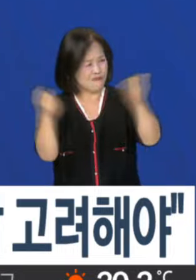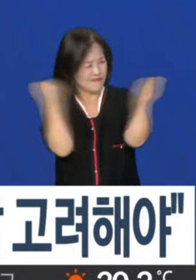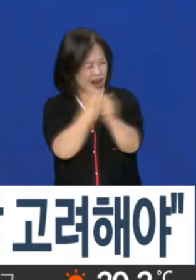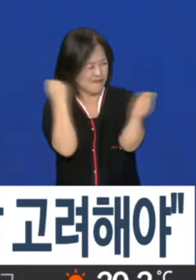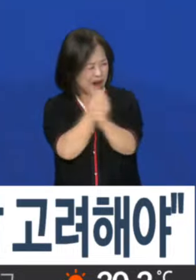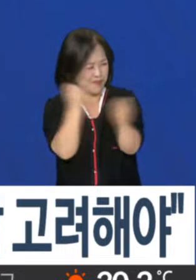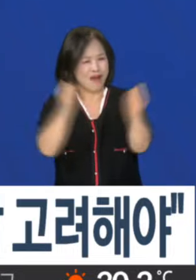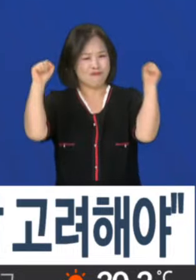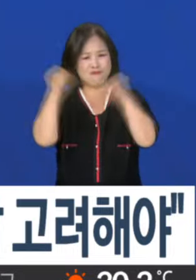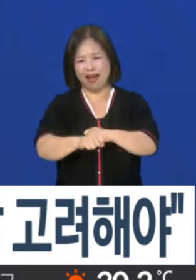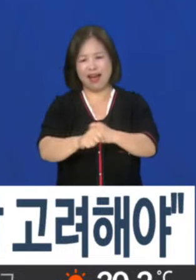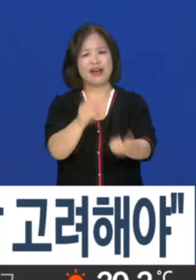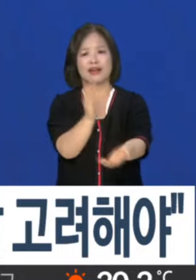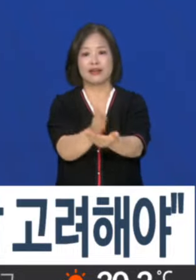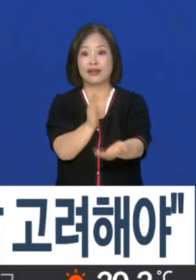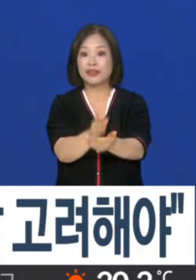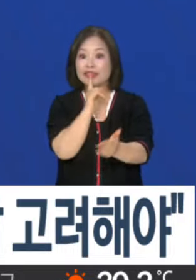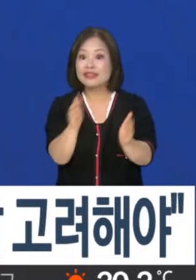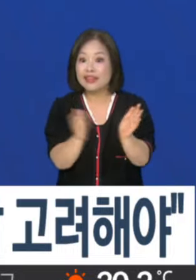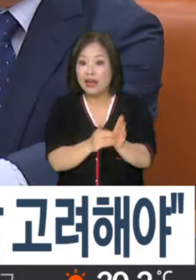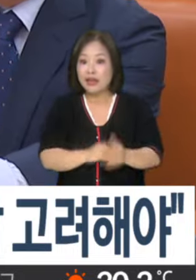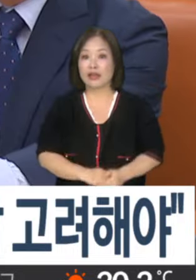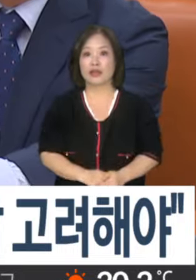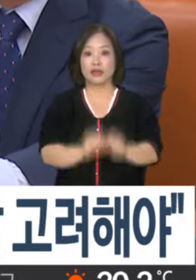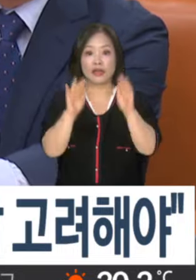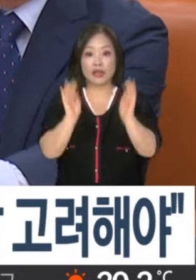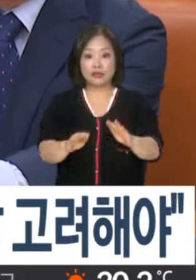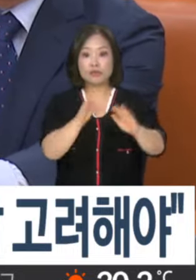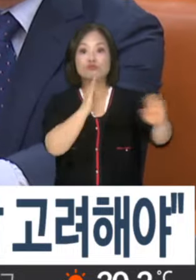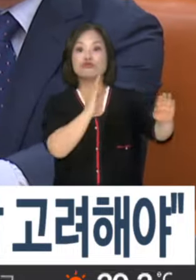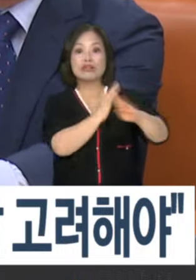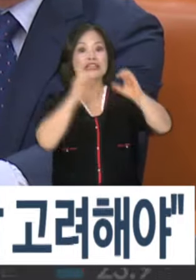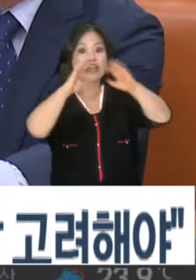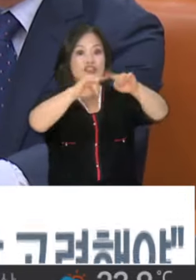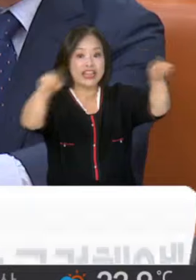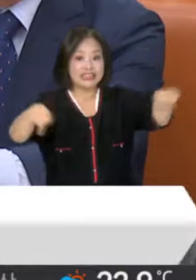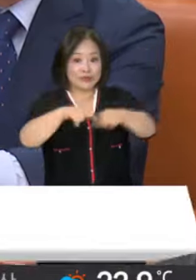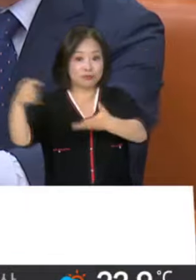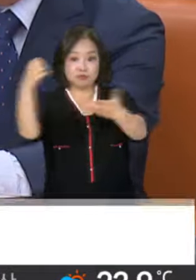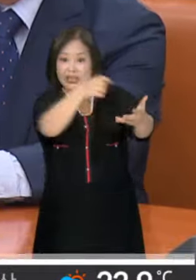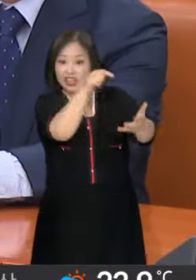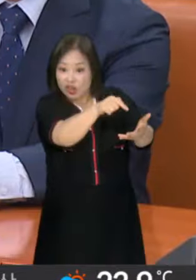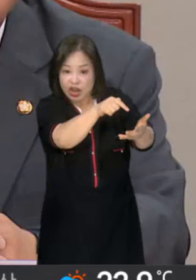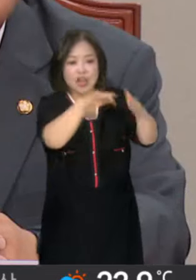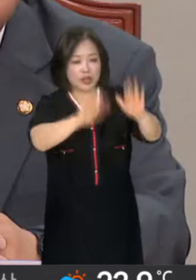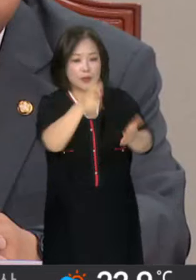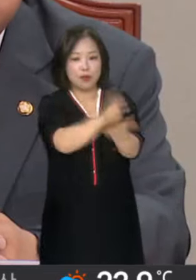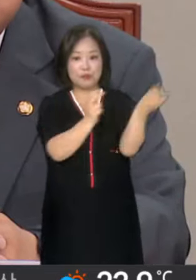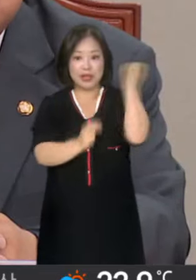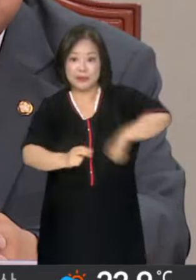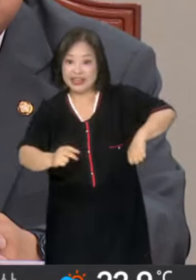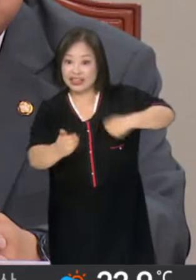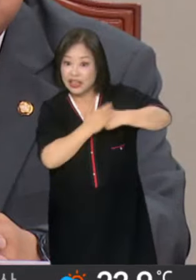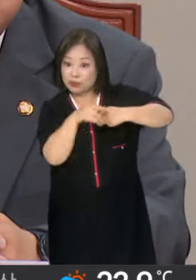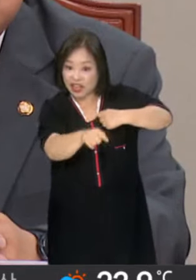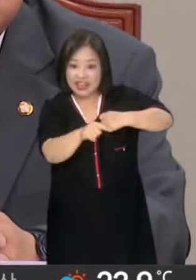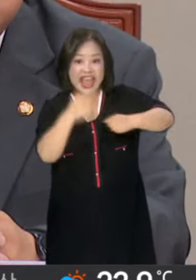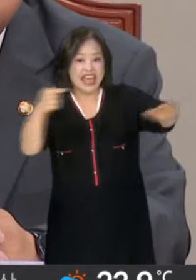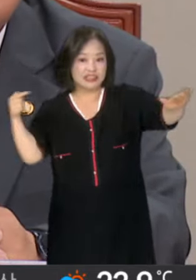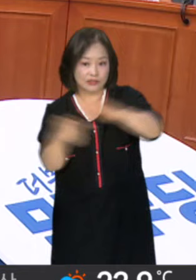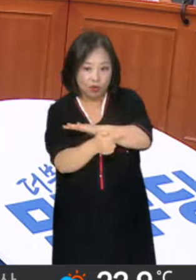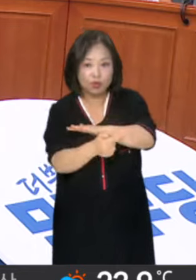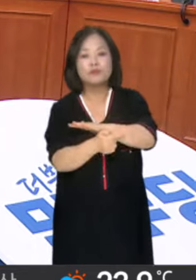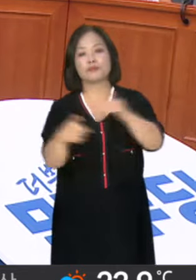중단해야 한다며 이같이 밝혔습니다 그러면서 대북 전단 살포는 현행법 위반이라며 적극적인 행정 조치를